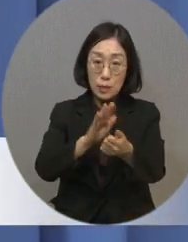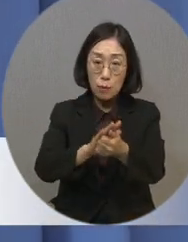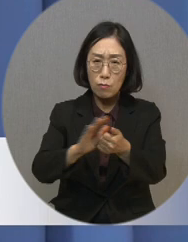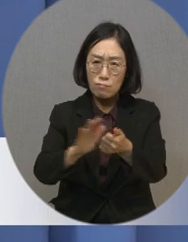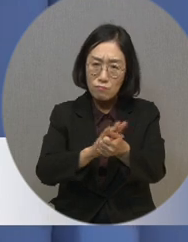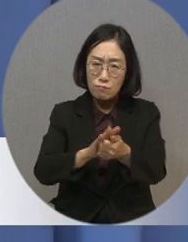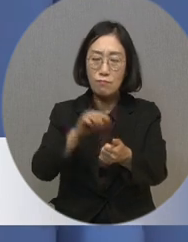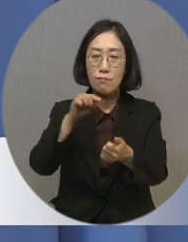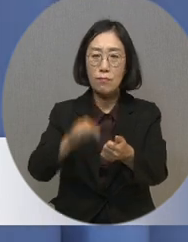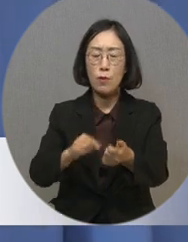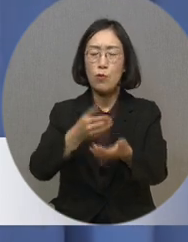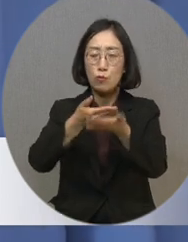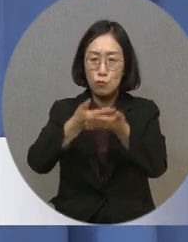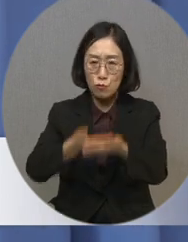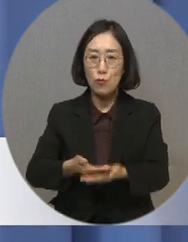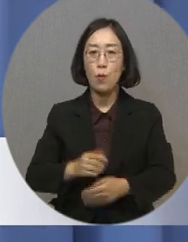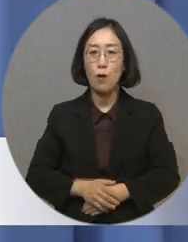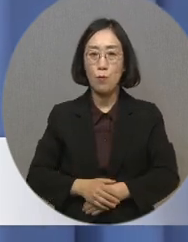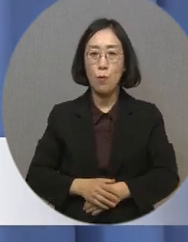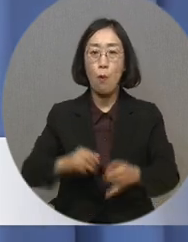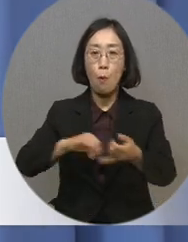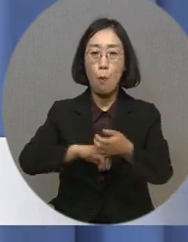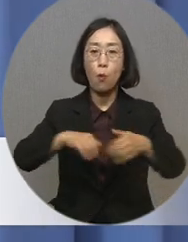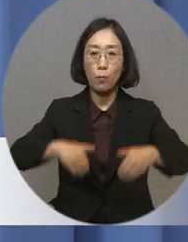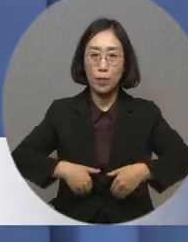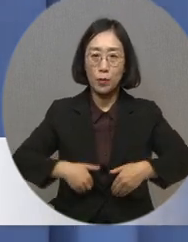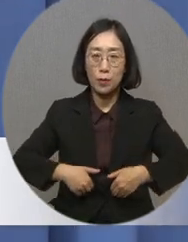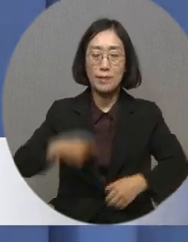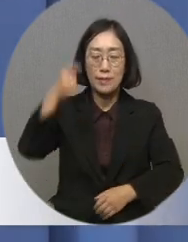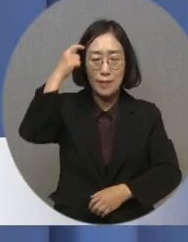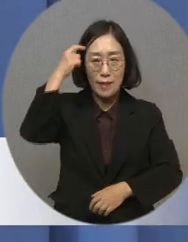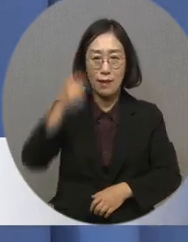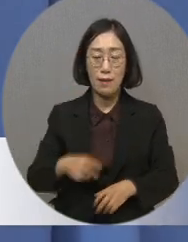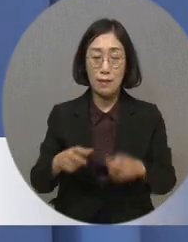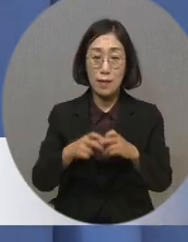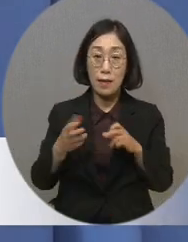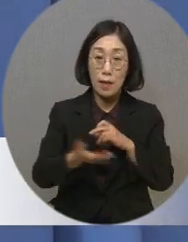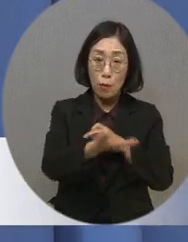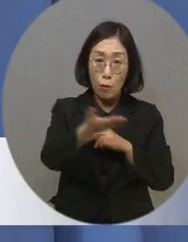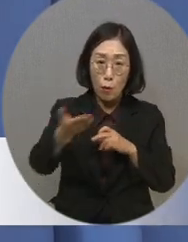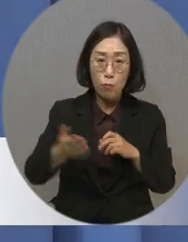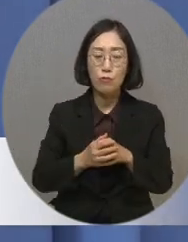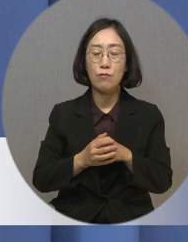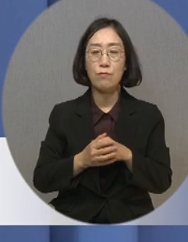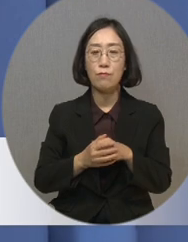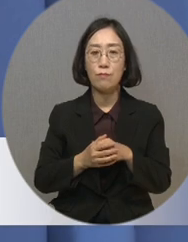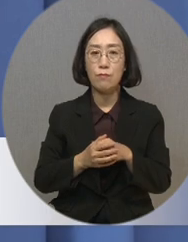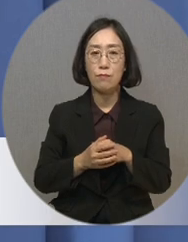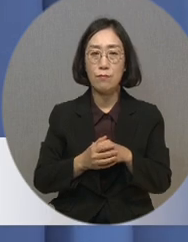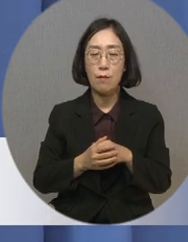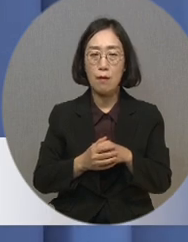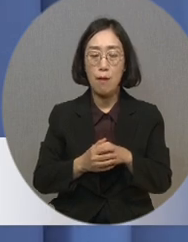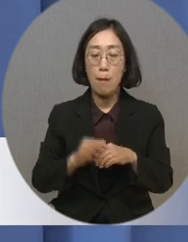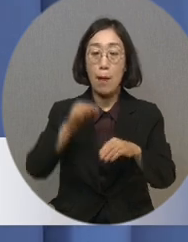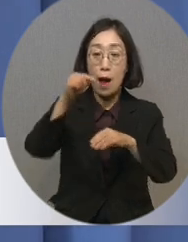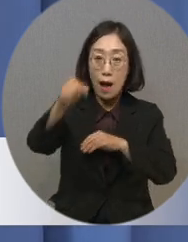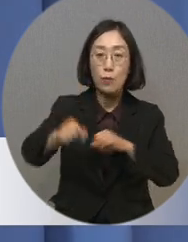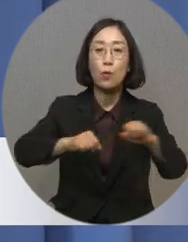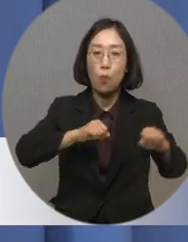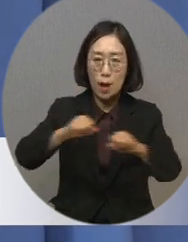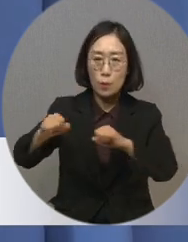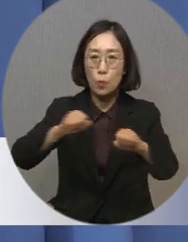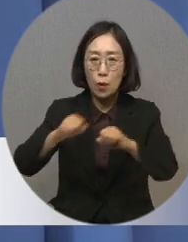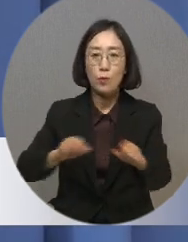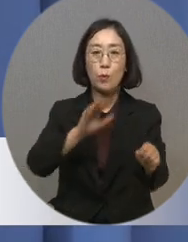정말 중요하고 꼭 필요한 일이라고 생각합니다. 장애를 가진 분들을 어떻게 해서든지 바깥으로 나와서